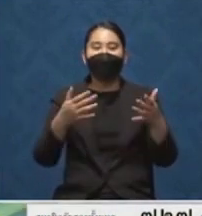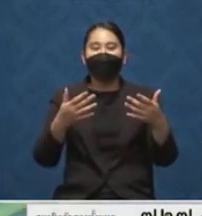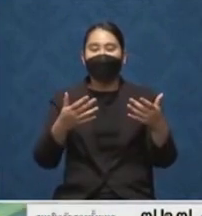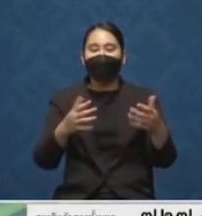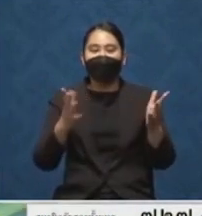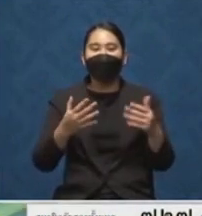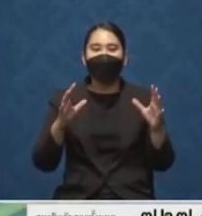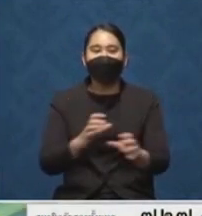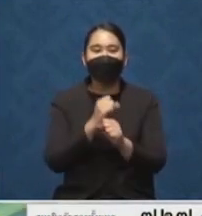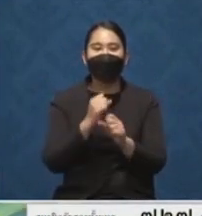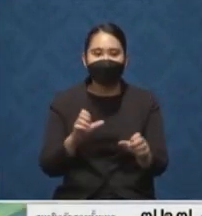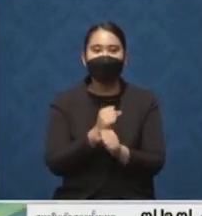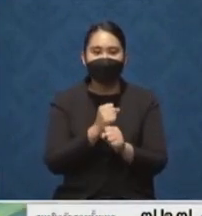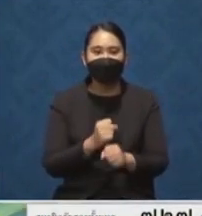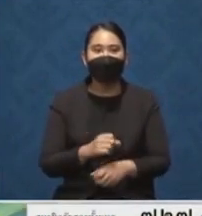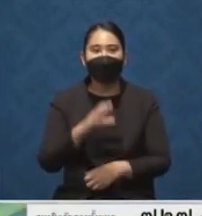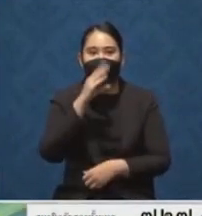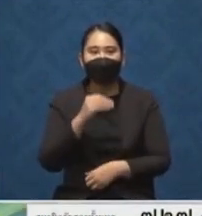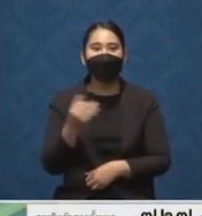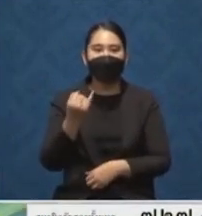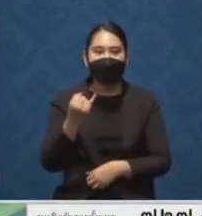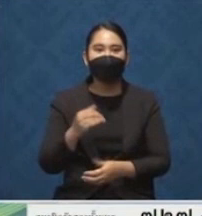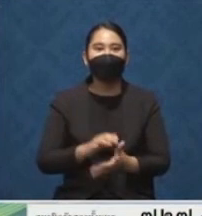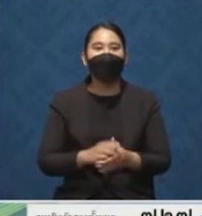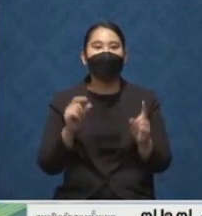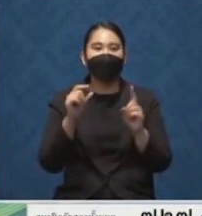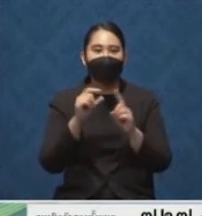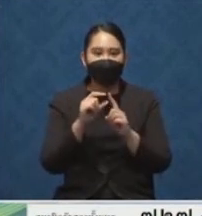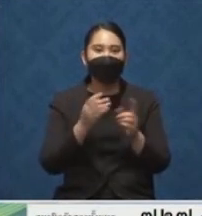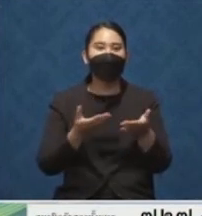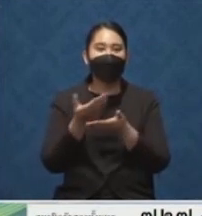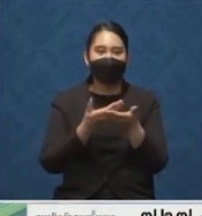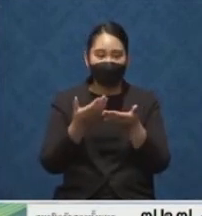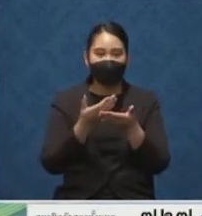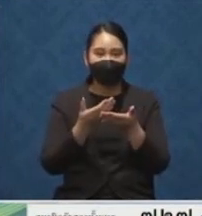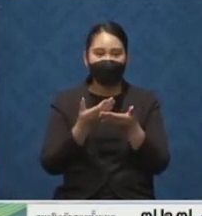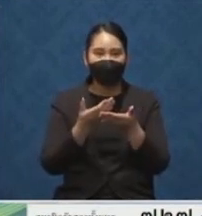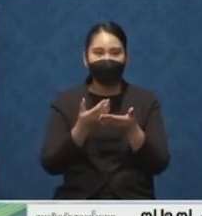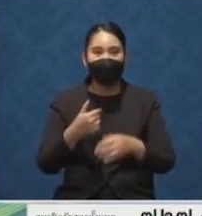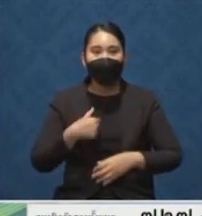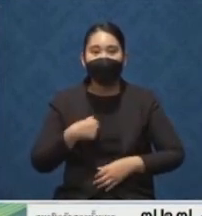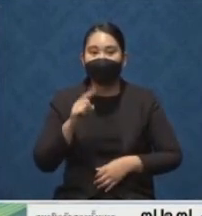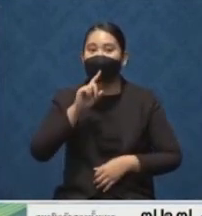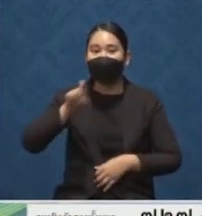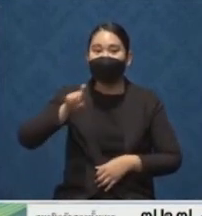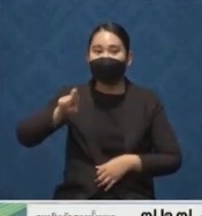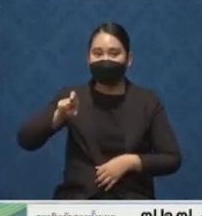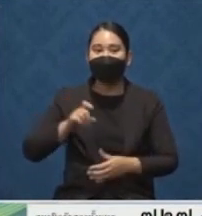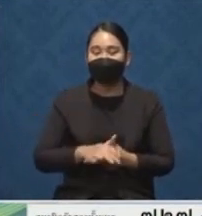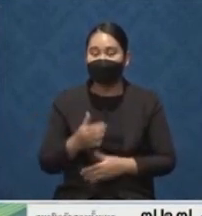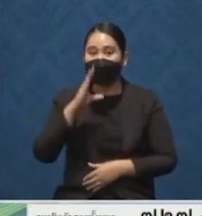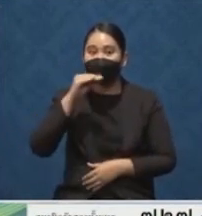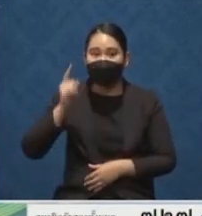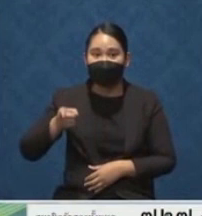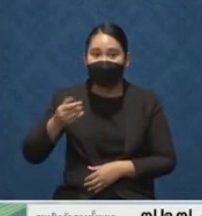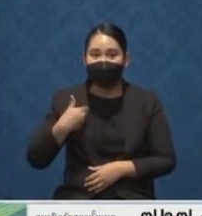มขอวินิจฉัยว่าถ้าท่านพูดว่าเลวเนี่ยนะครับผมก็จะวินิจฉัยไม่ทราบว่าเดี๋ยวก่อนต้องถามท่านพูดได้จริงป่